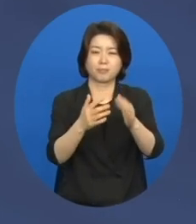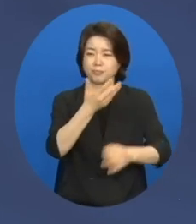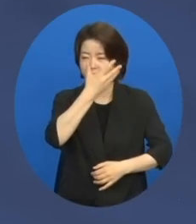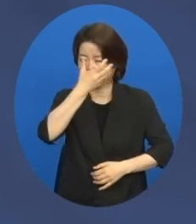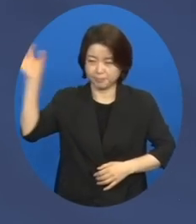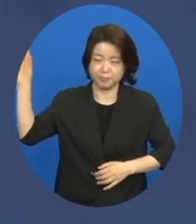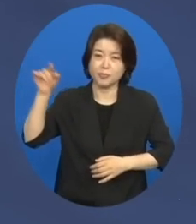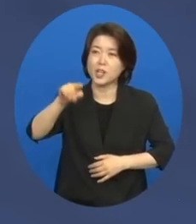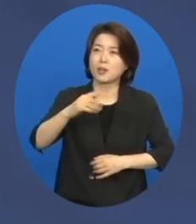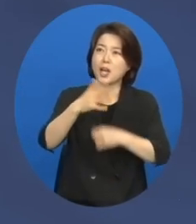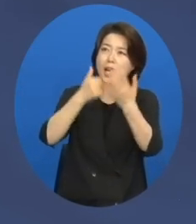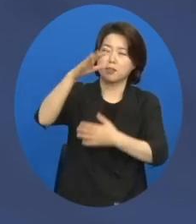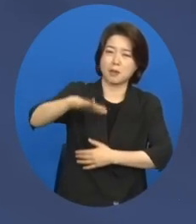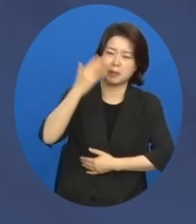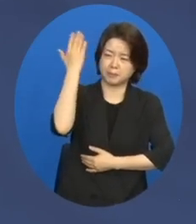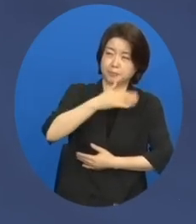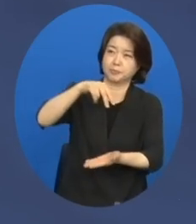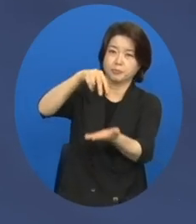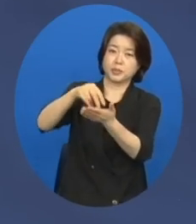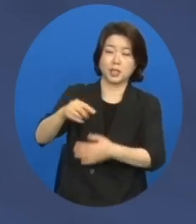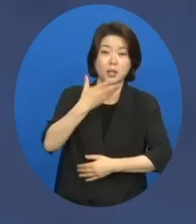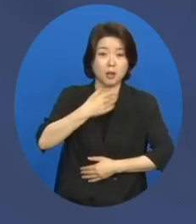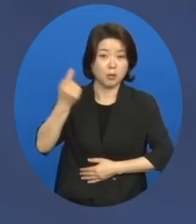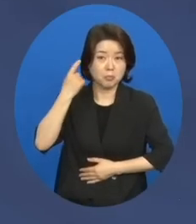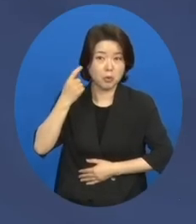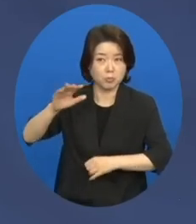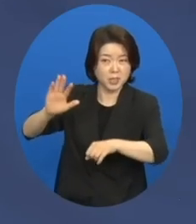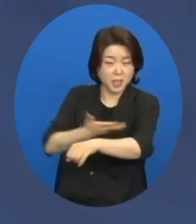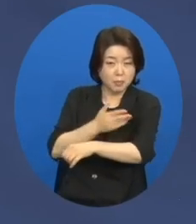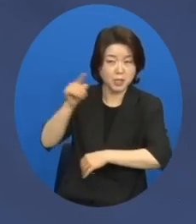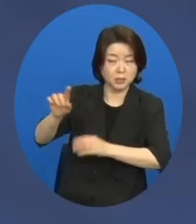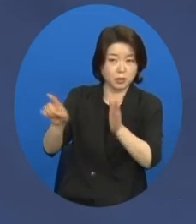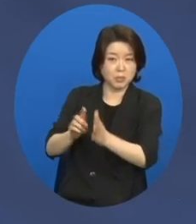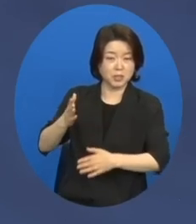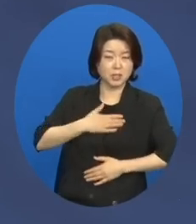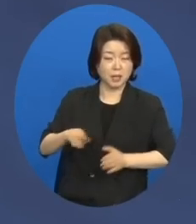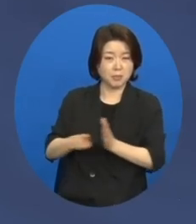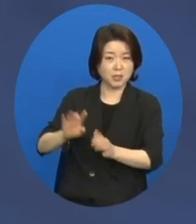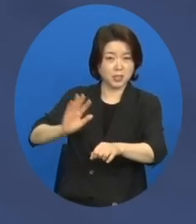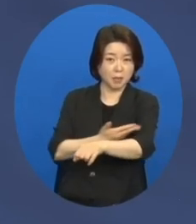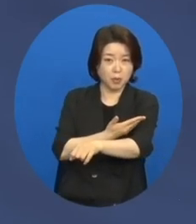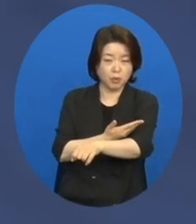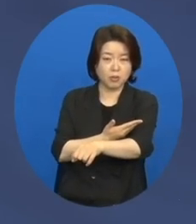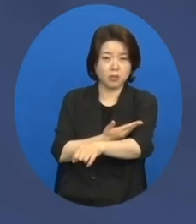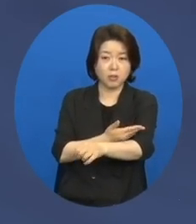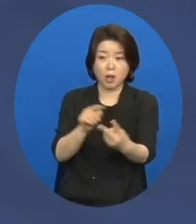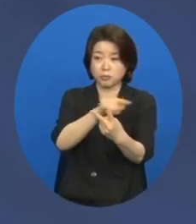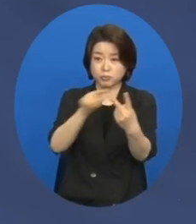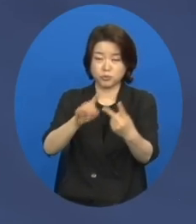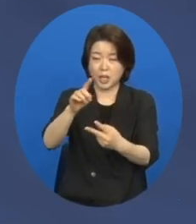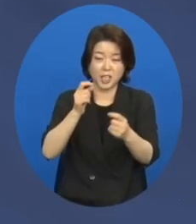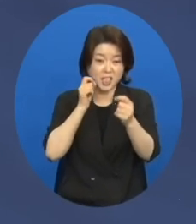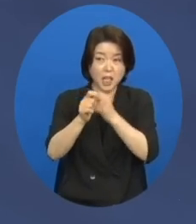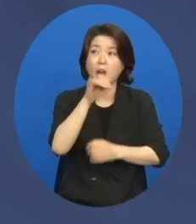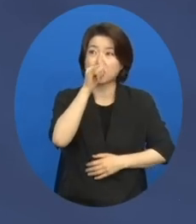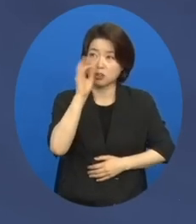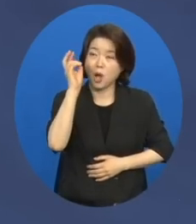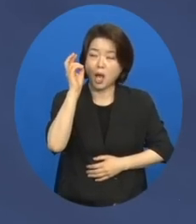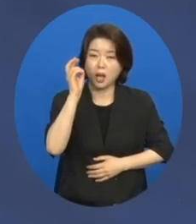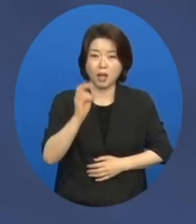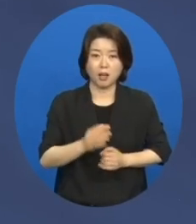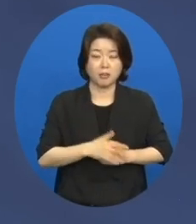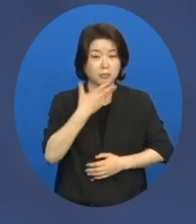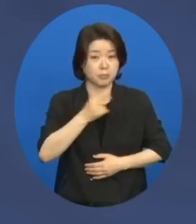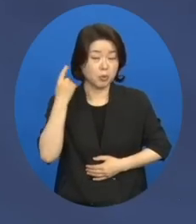앞에 서보자. 복음이 잘못됐나 아니면 그걸 믿는 우리의 믿음이 잘못됐나 둘 중에 하나는 사기를 쳤을 텐데,